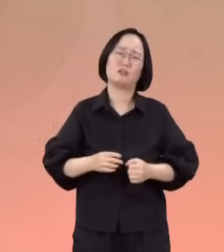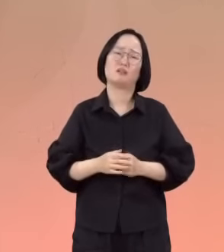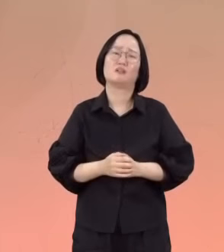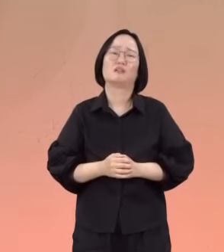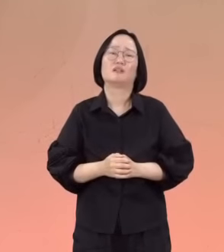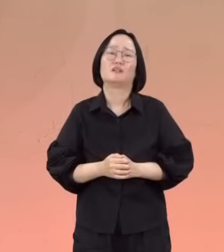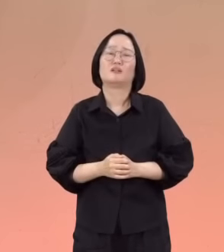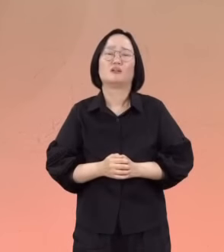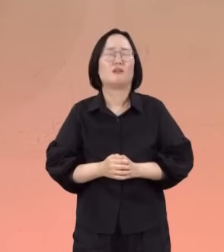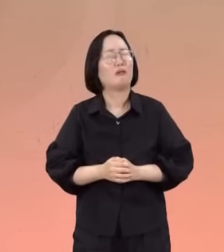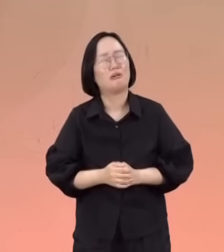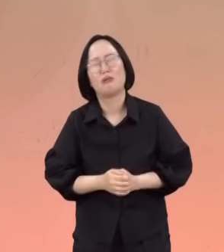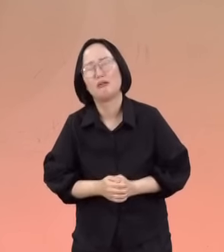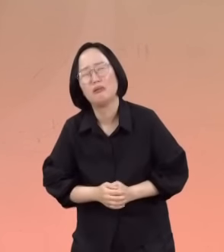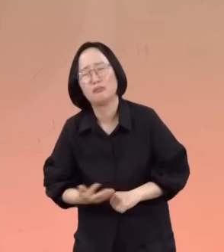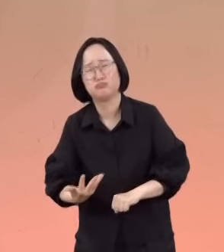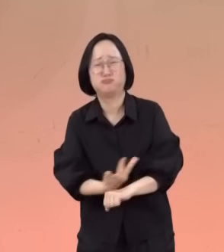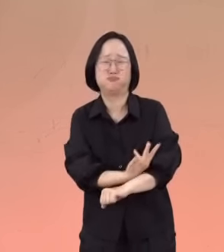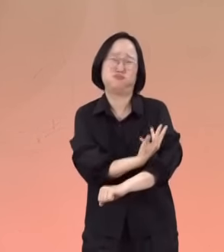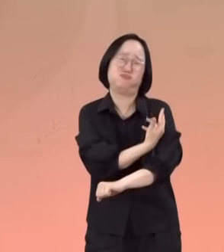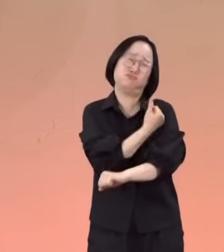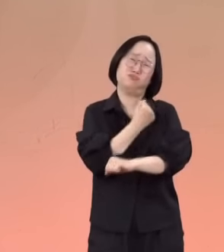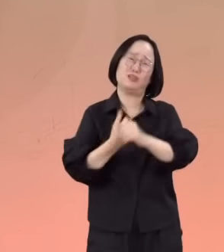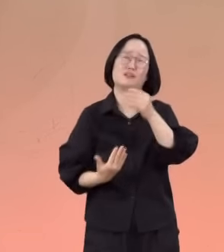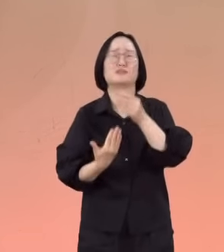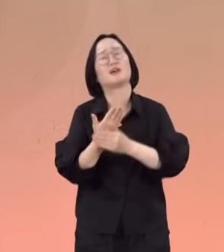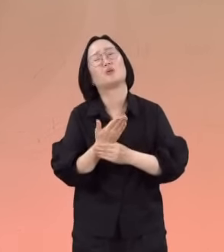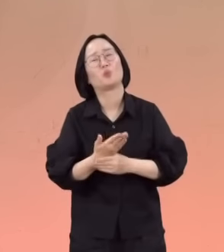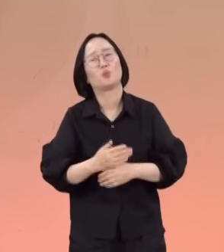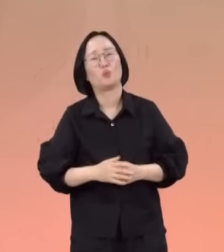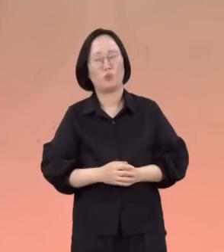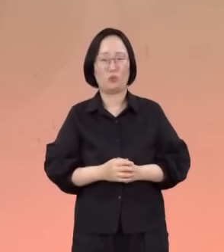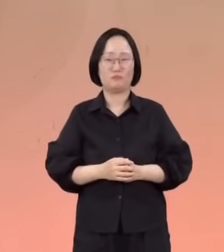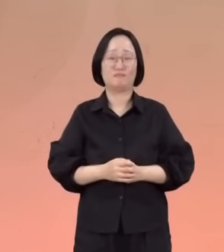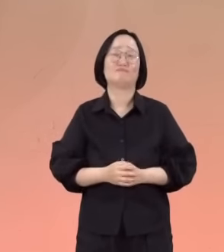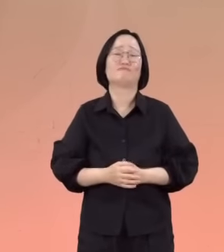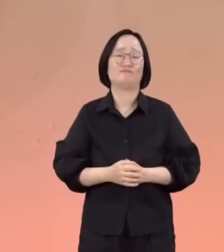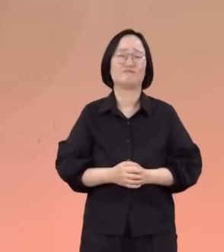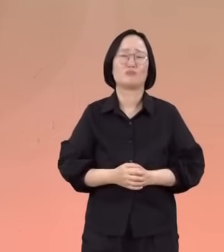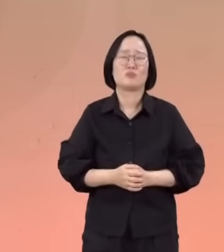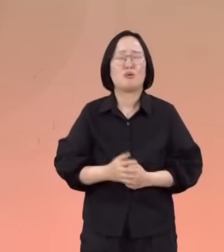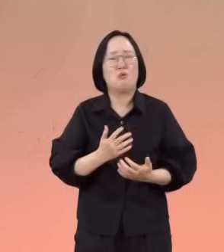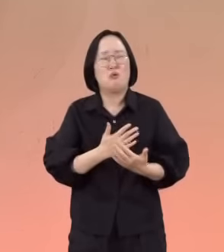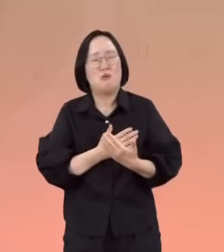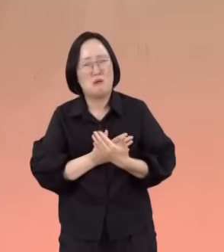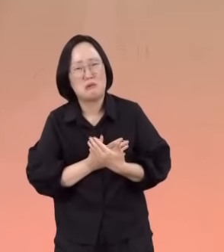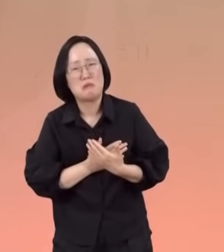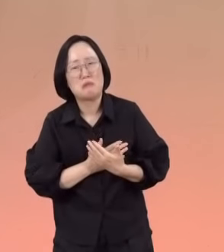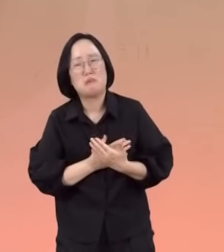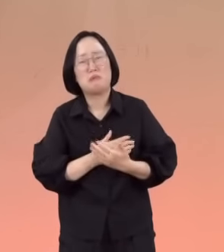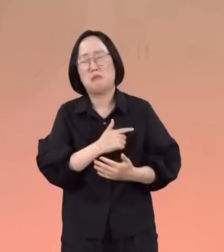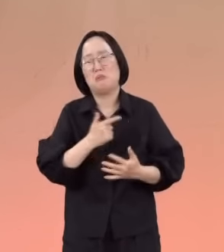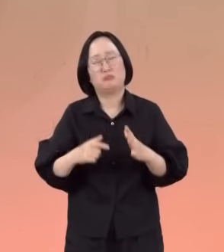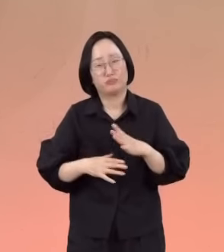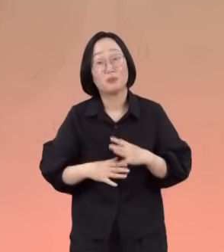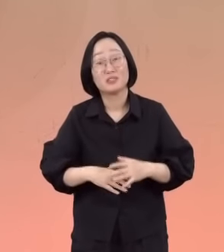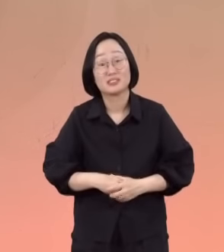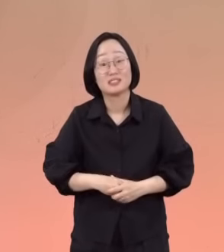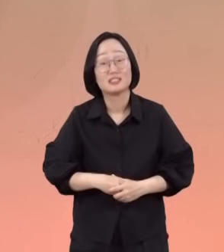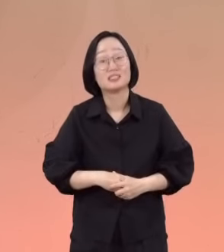생각만 해도 무섭네요 아 무서워 어 이거 우한 청심원 좀 있다 먹어야겠어요 어 가슴이 두근두근거린다